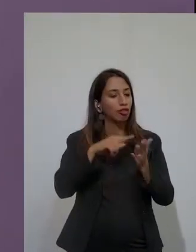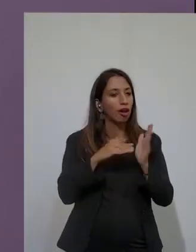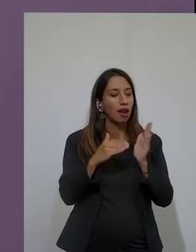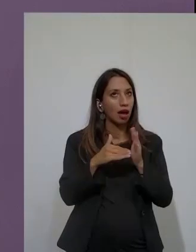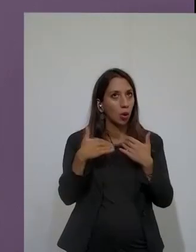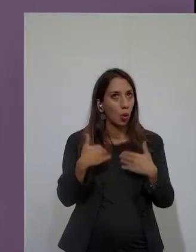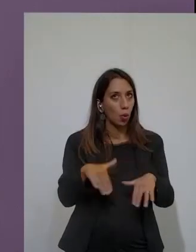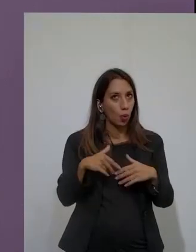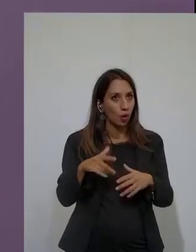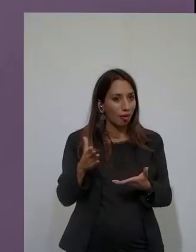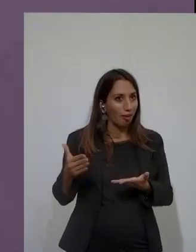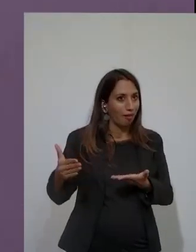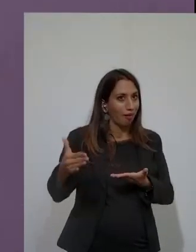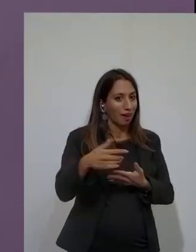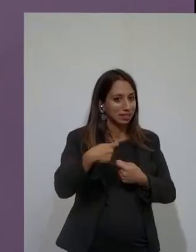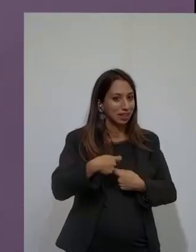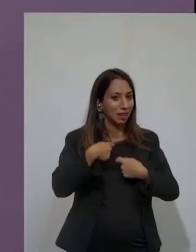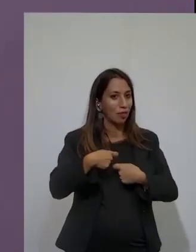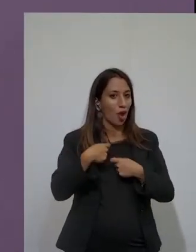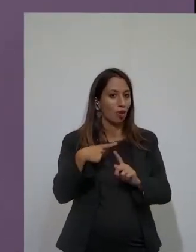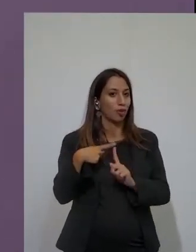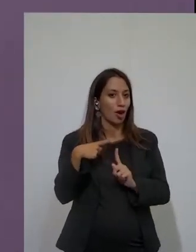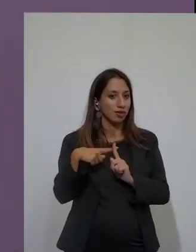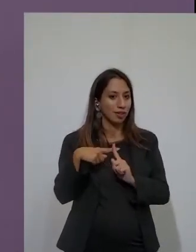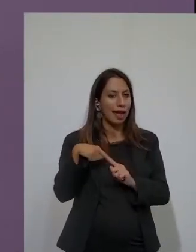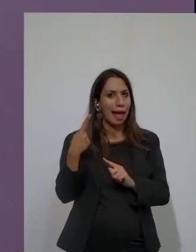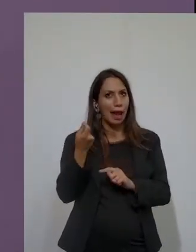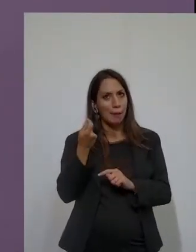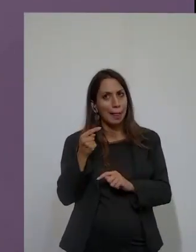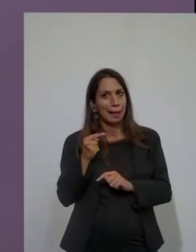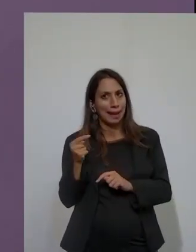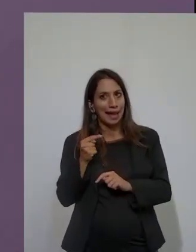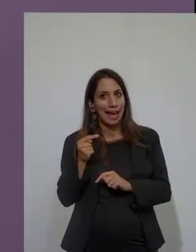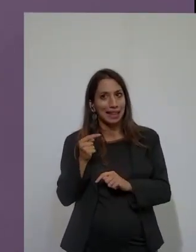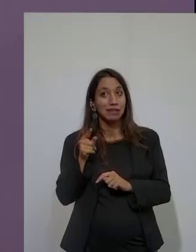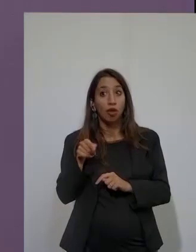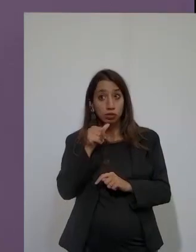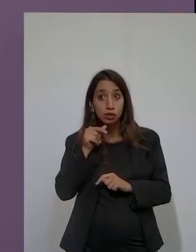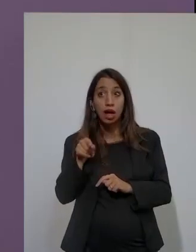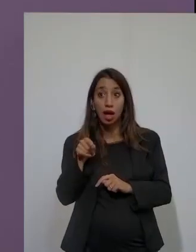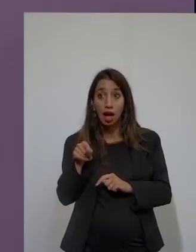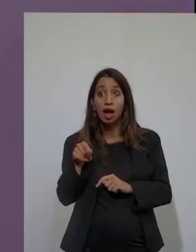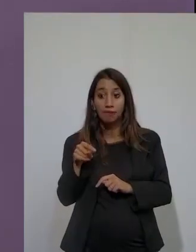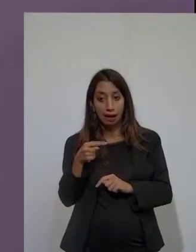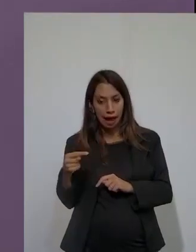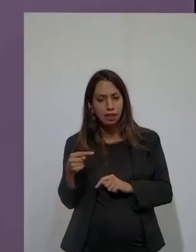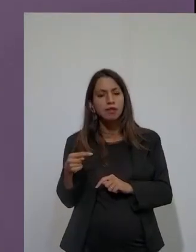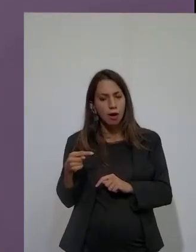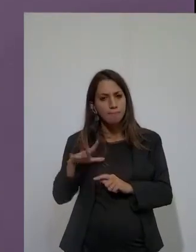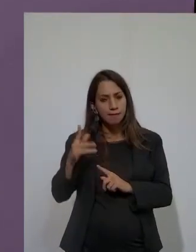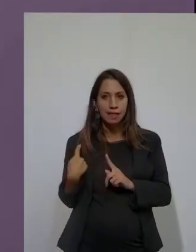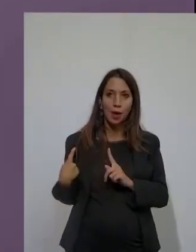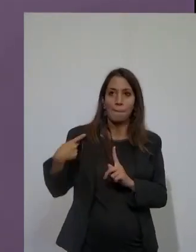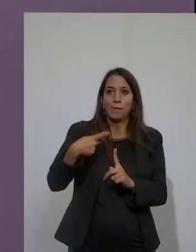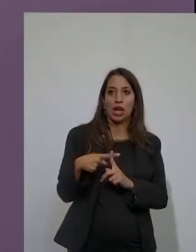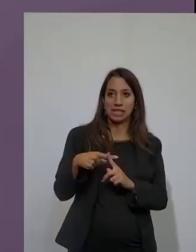positivi, anche con qualcosa di negativo che ci fa bene per diventare ancora più positivi nell'azione. E